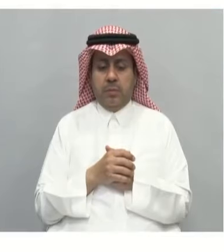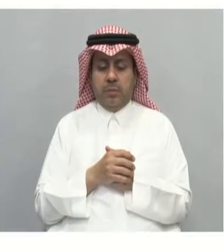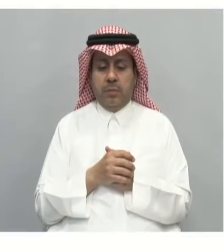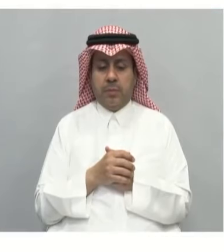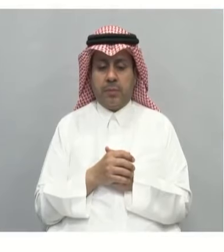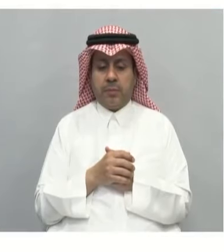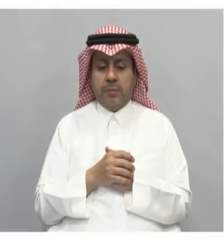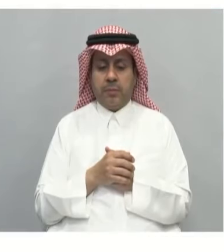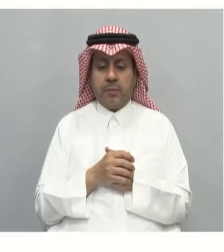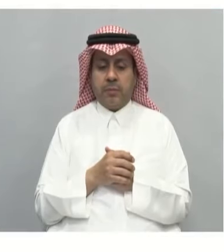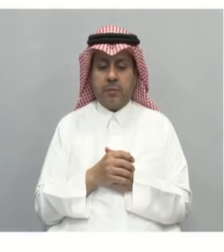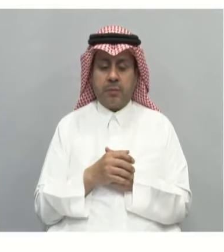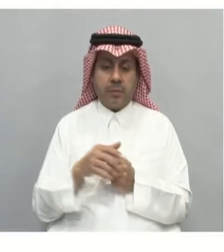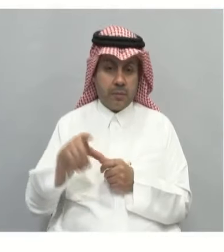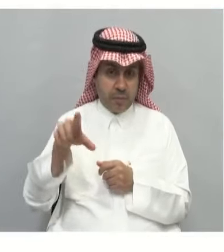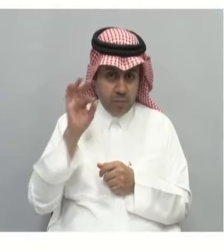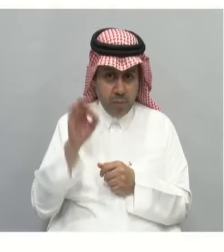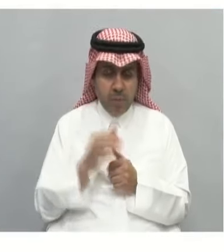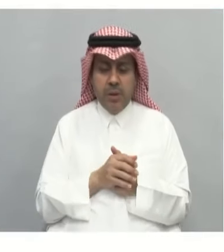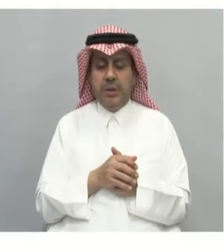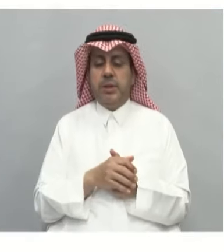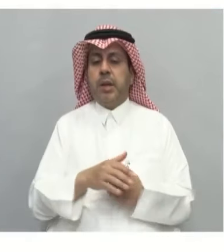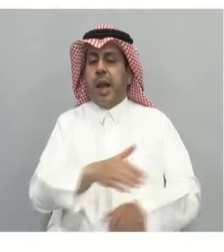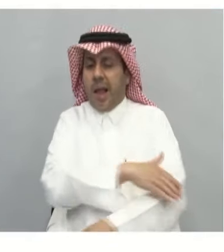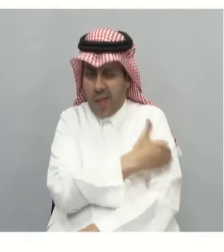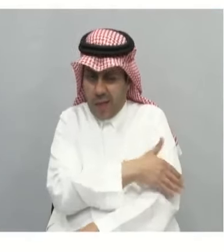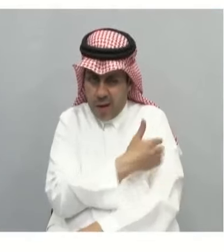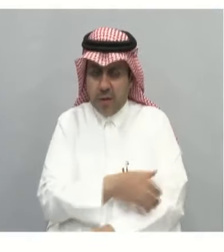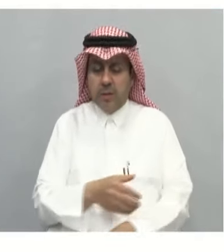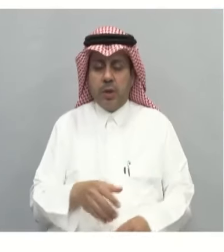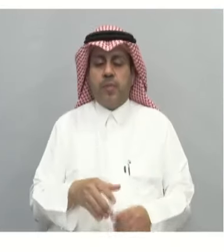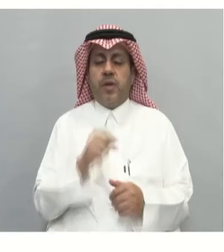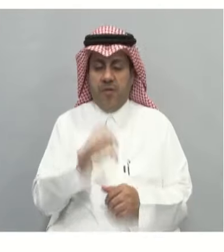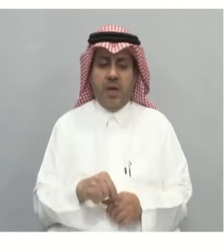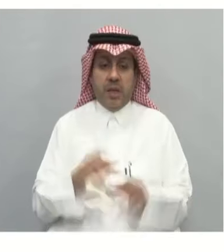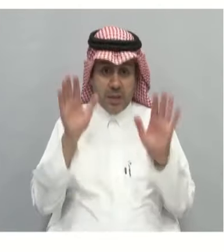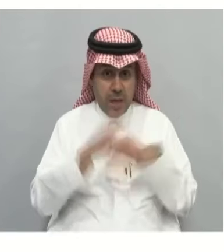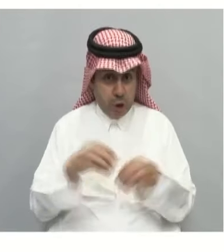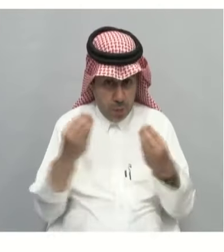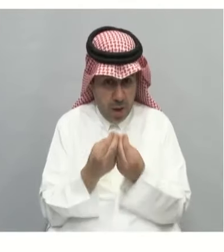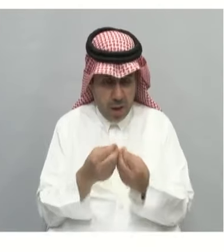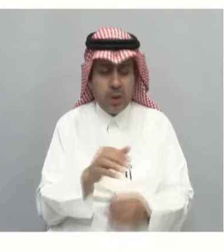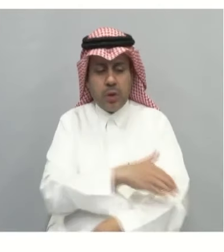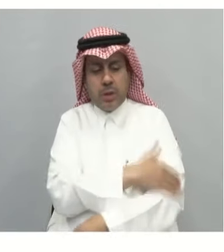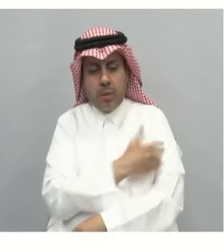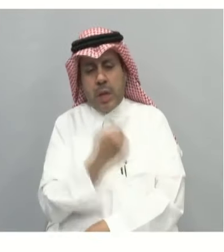ثالثا من الاعذار التي يمكن معها التخلف عن صلاه الجماعه المرض الذي يشق معه